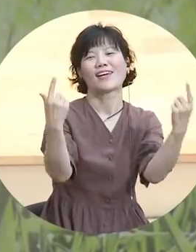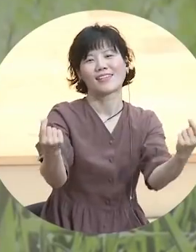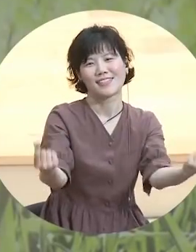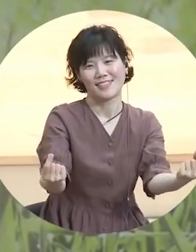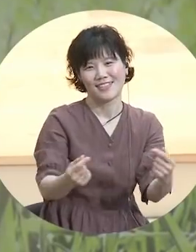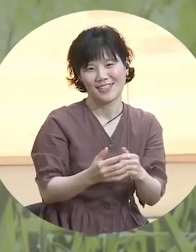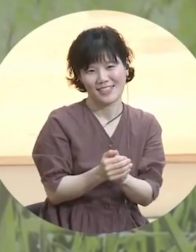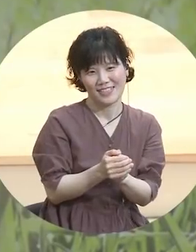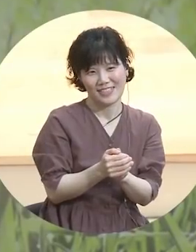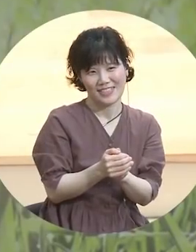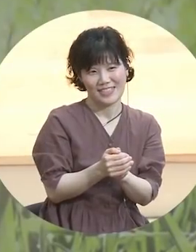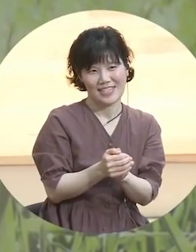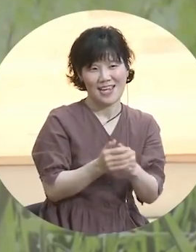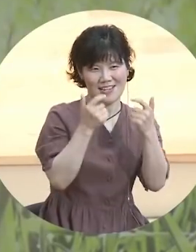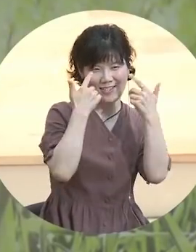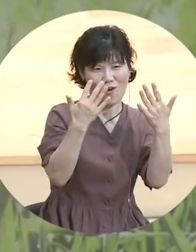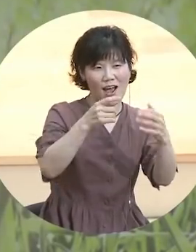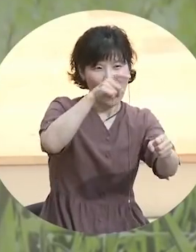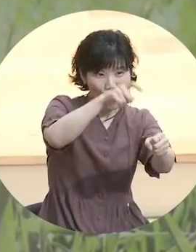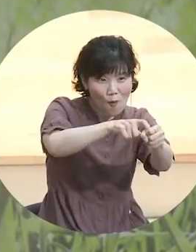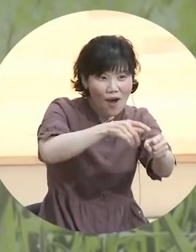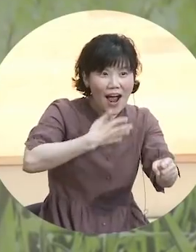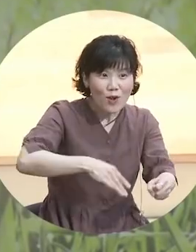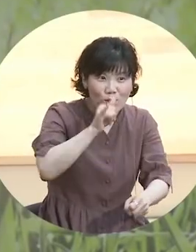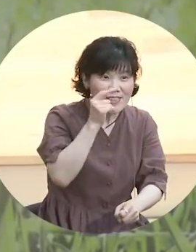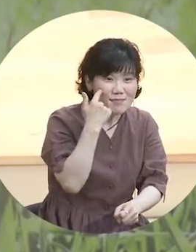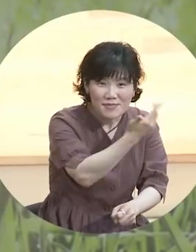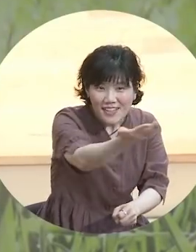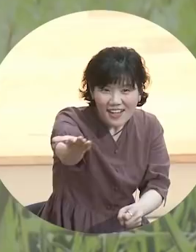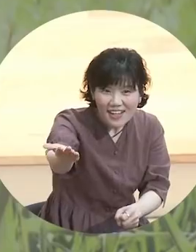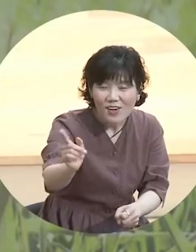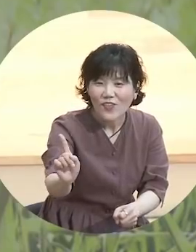아니죠. 정확한 목적지 알고 계시나요?